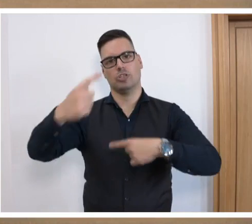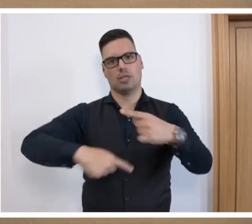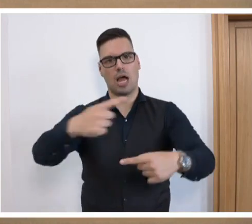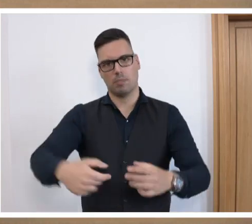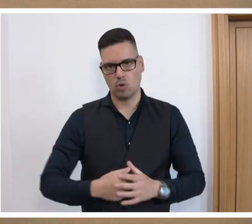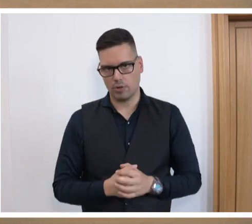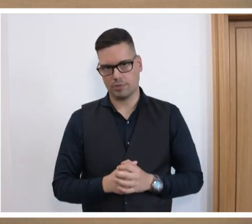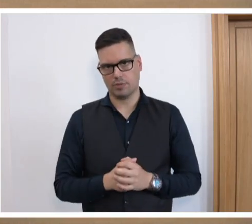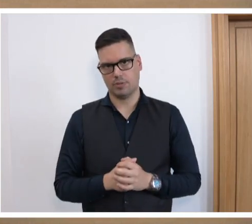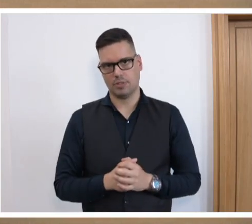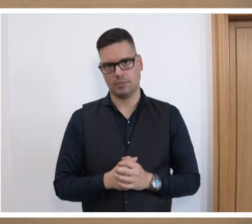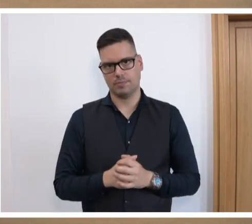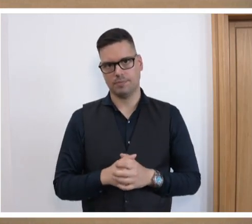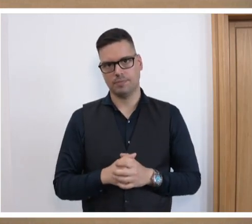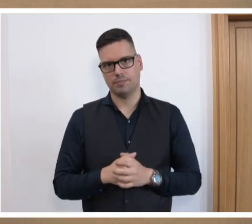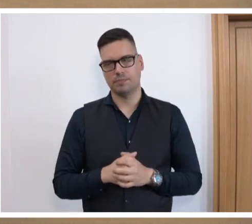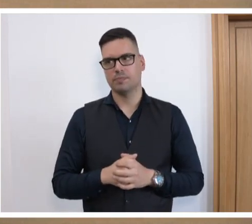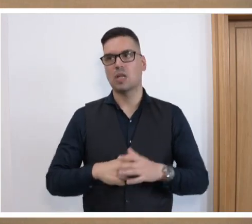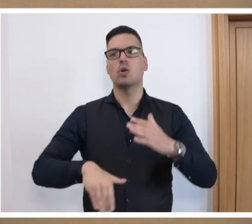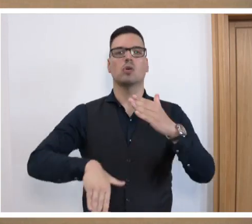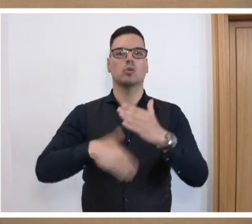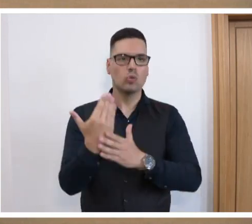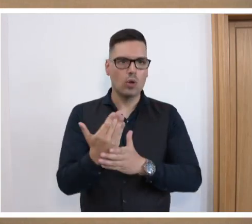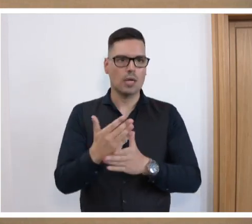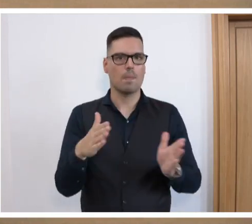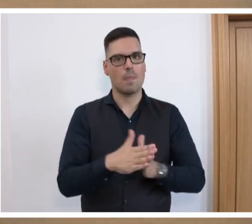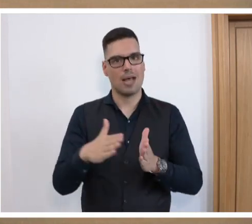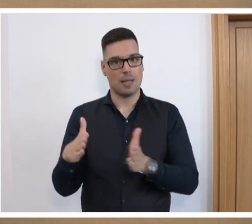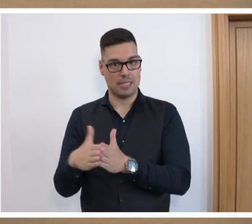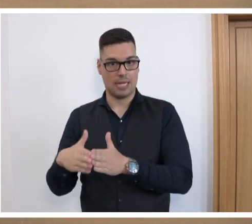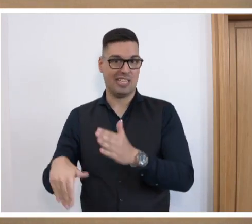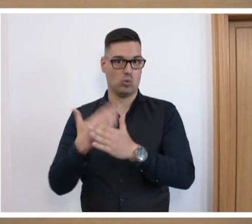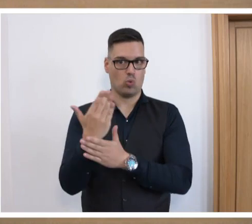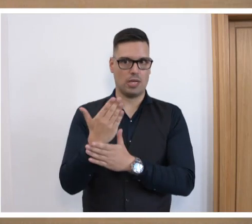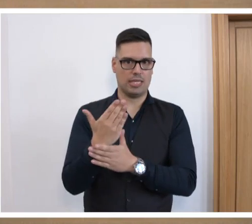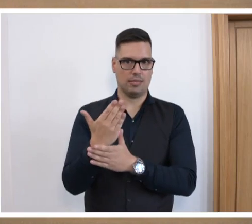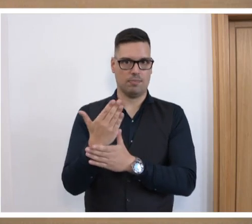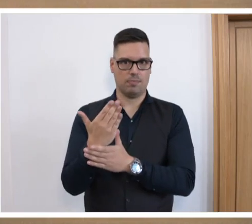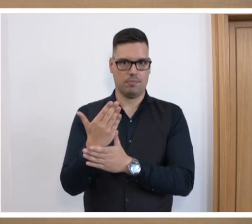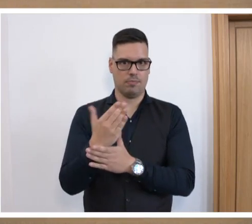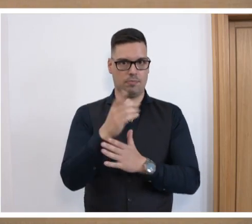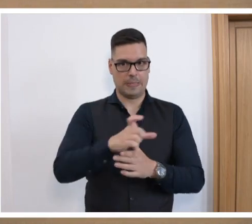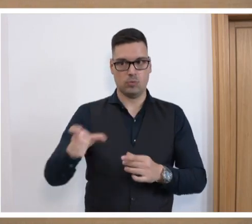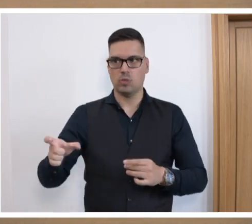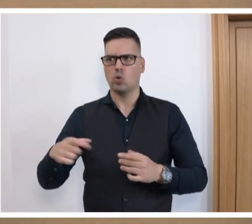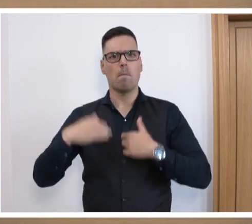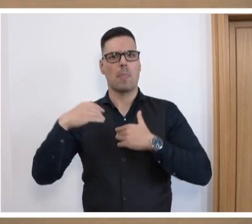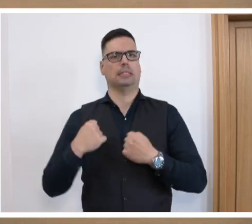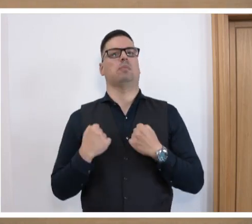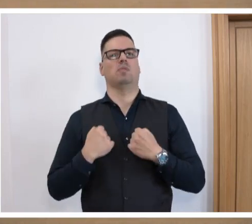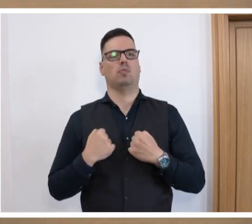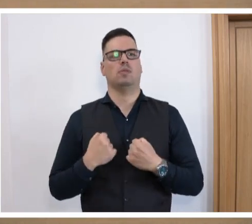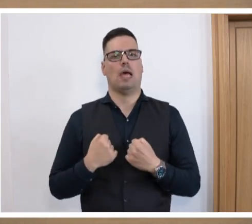Und da spreche ich vor allem die neuen Parlamentarier an, wo ich an der einen oder anderen Stelle mal mehr